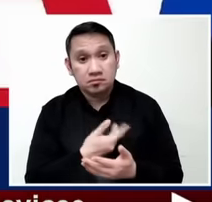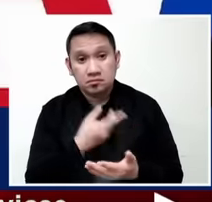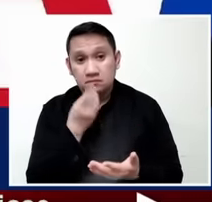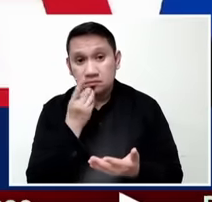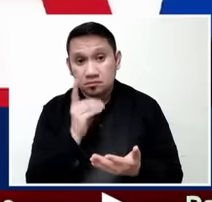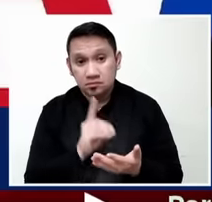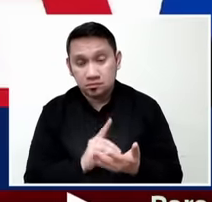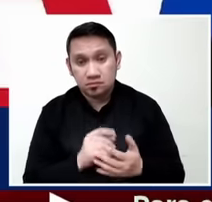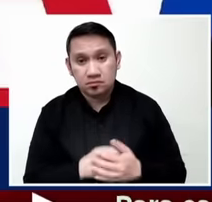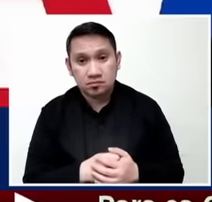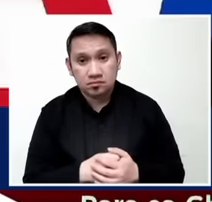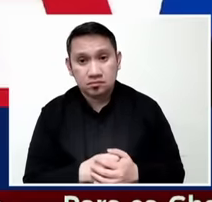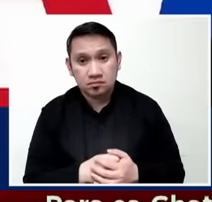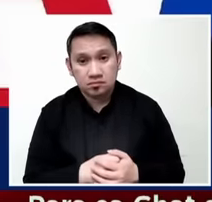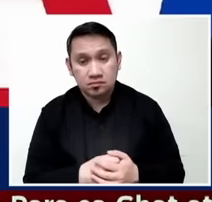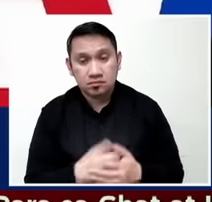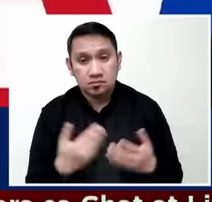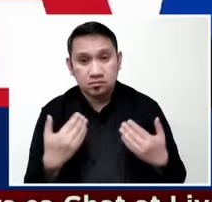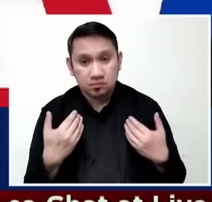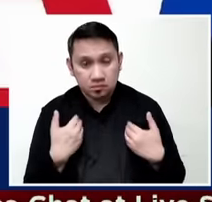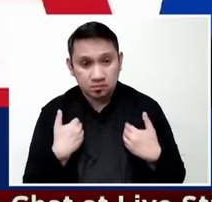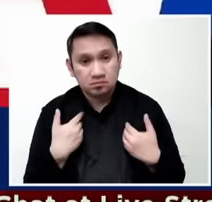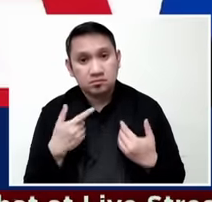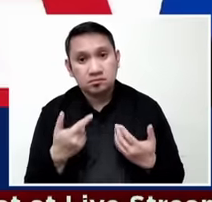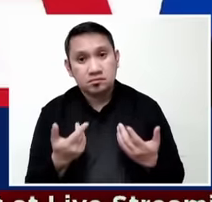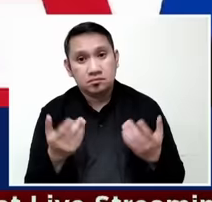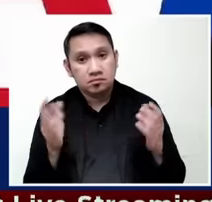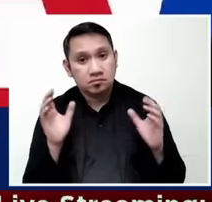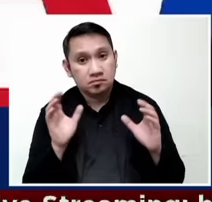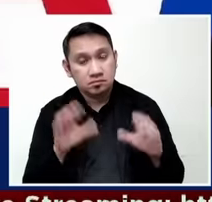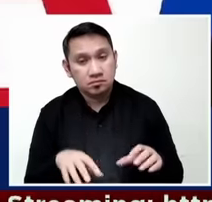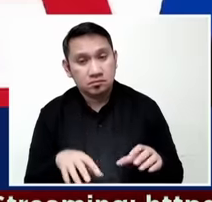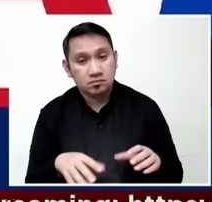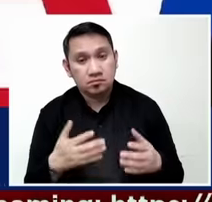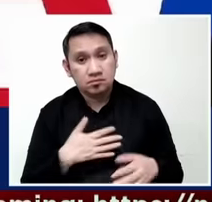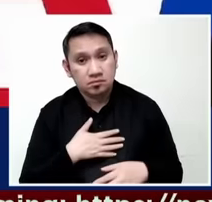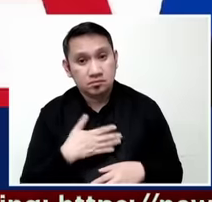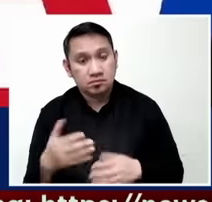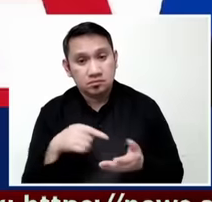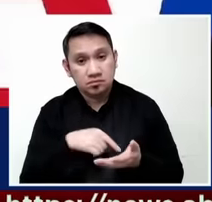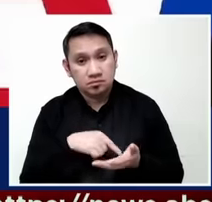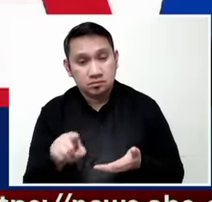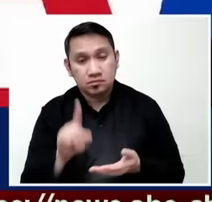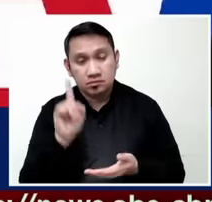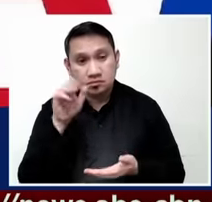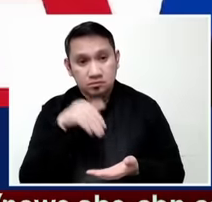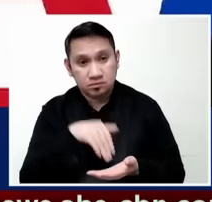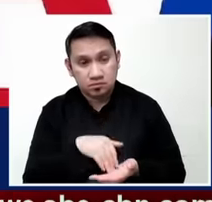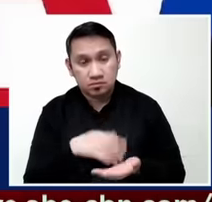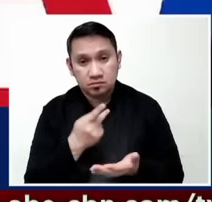pong may mga kaya na willing magbayad ng 1,000 pesos